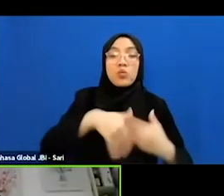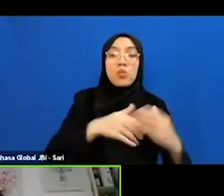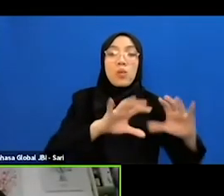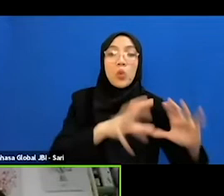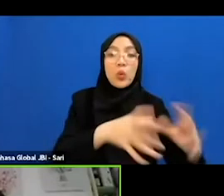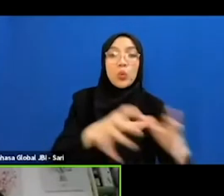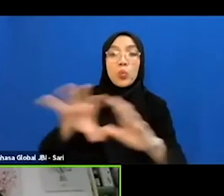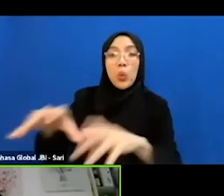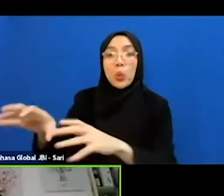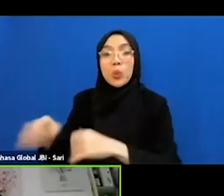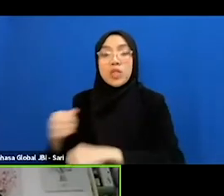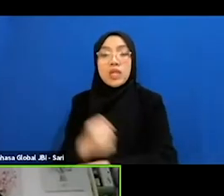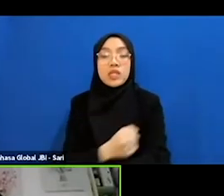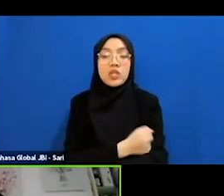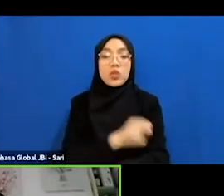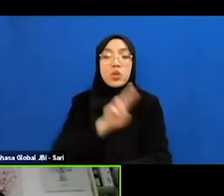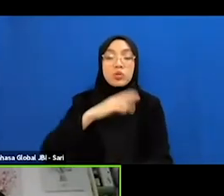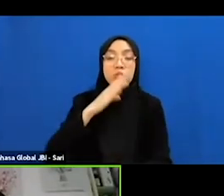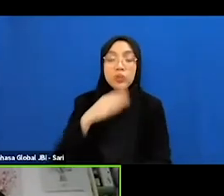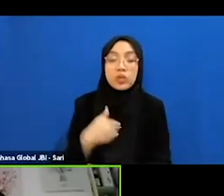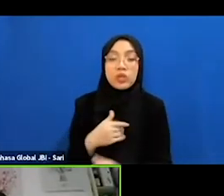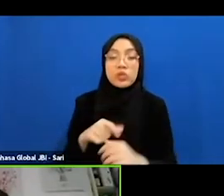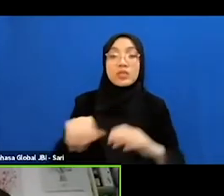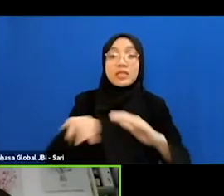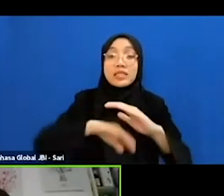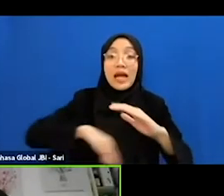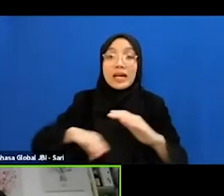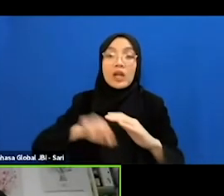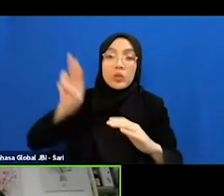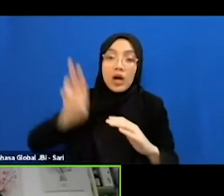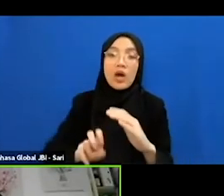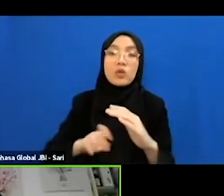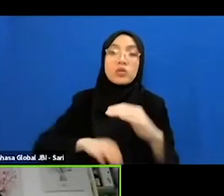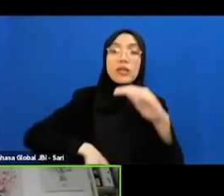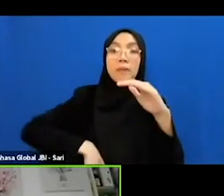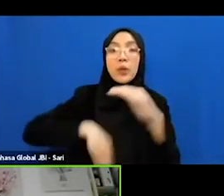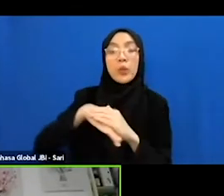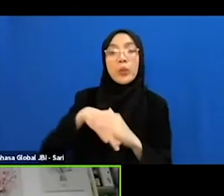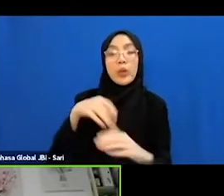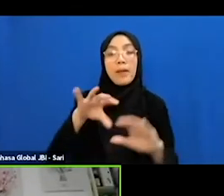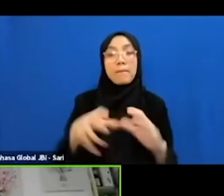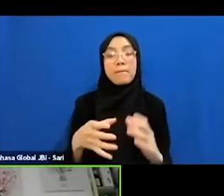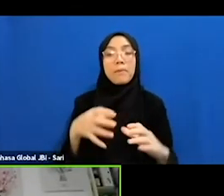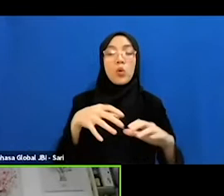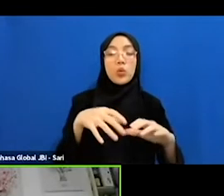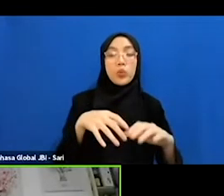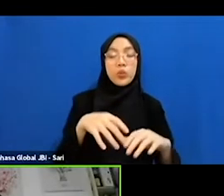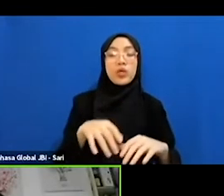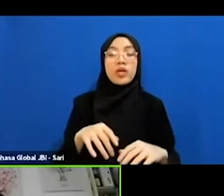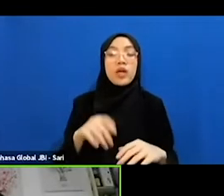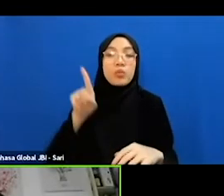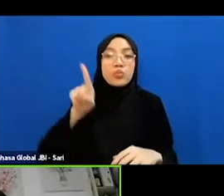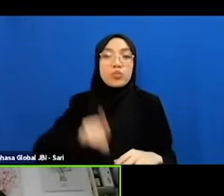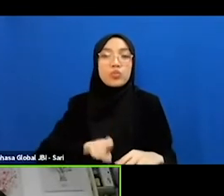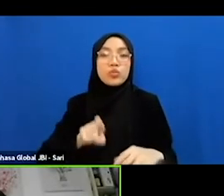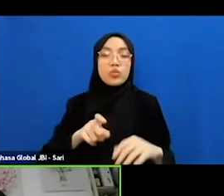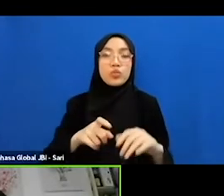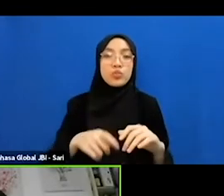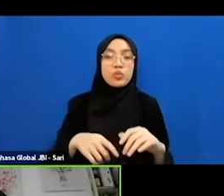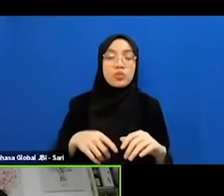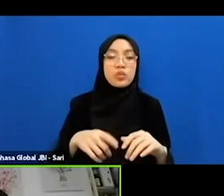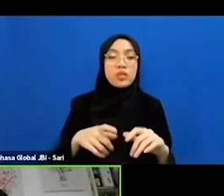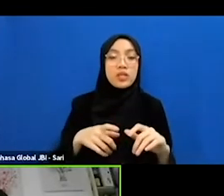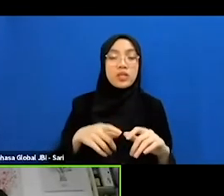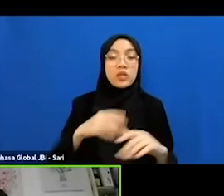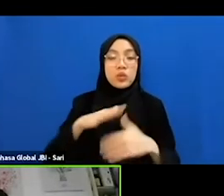dan jasa kemudian standar yang ada perlu dipenuhi oleh produk dan jasa lalu perlu adanya sinkronisasi dari